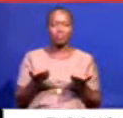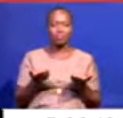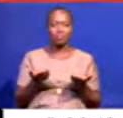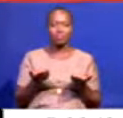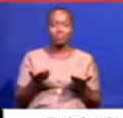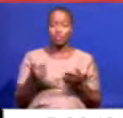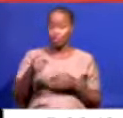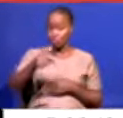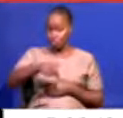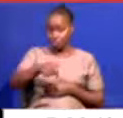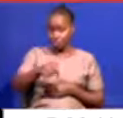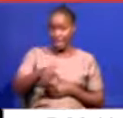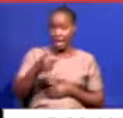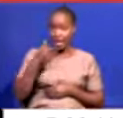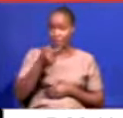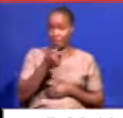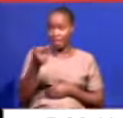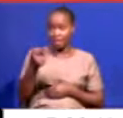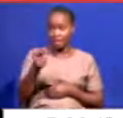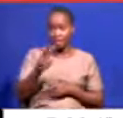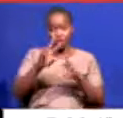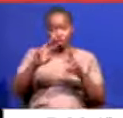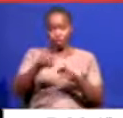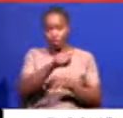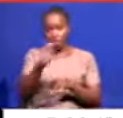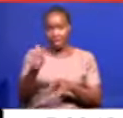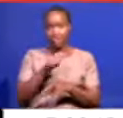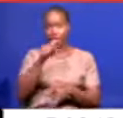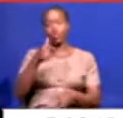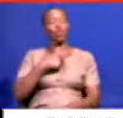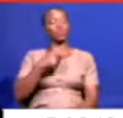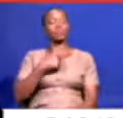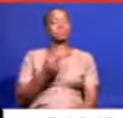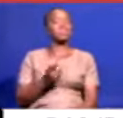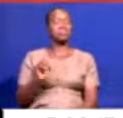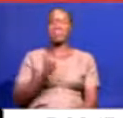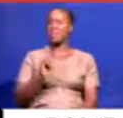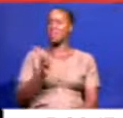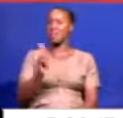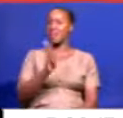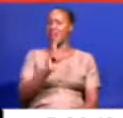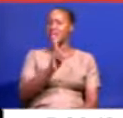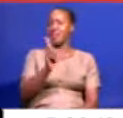Siku ya leo nimewaambia tafuteni mwingine, sio Uhuru wa Kenyatta.